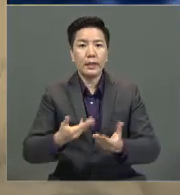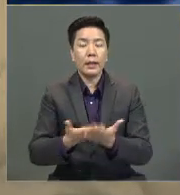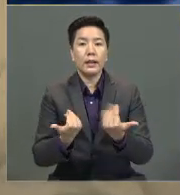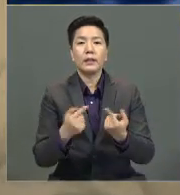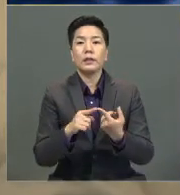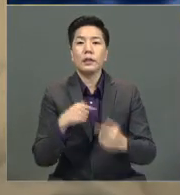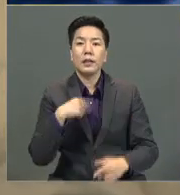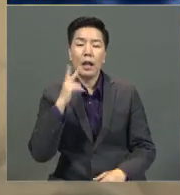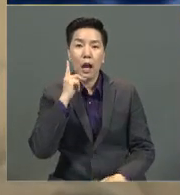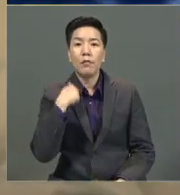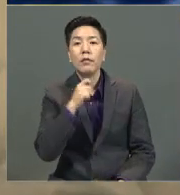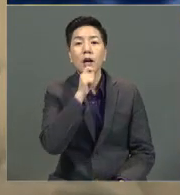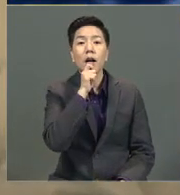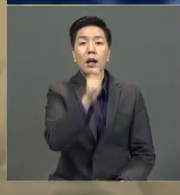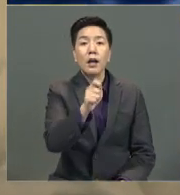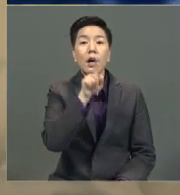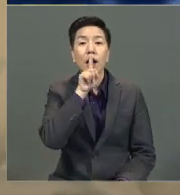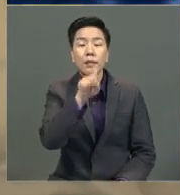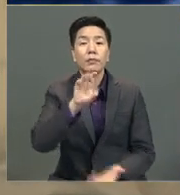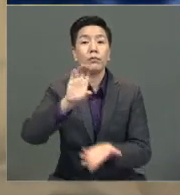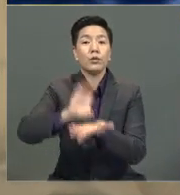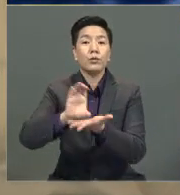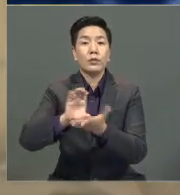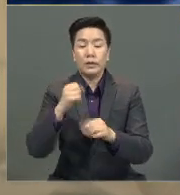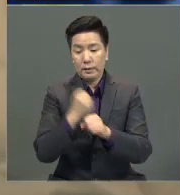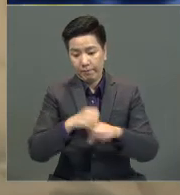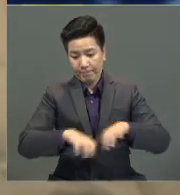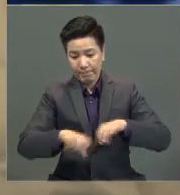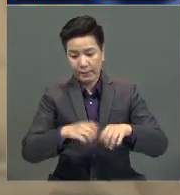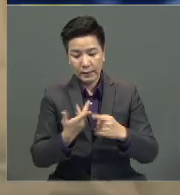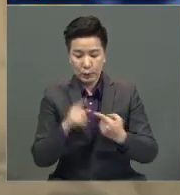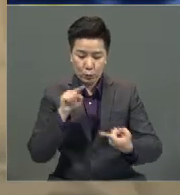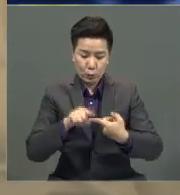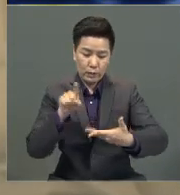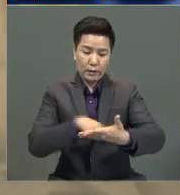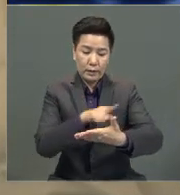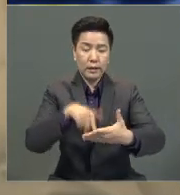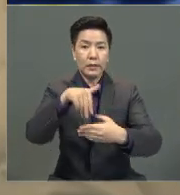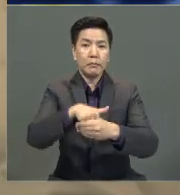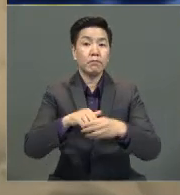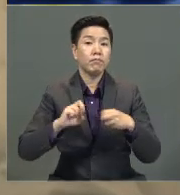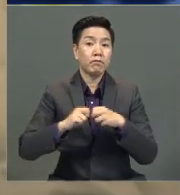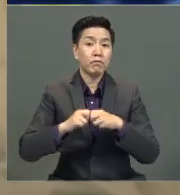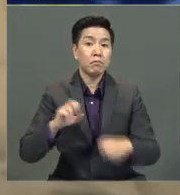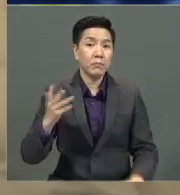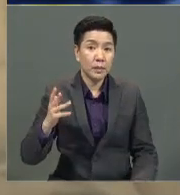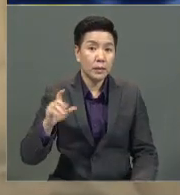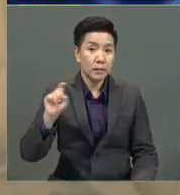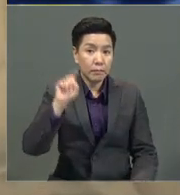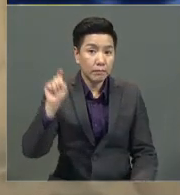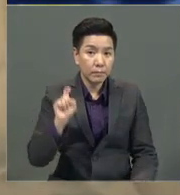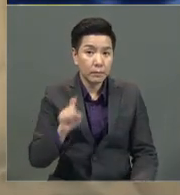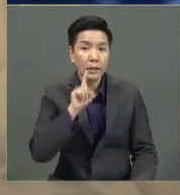จากนั้นผู้สื่อข่าวก็ได้ถามต่อนะครับว่าในส่วนของงบประมาณที่จะดำเนินการใช้ในการเลือกตั้งนั้นไม่มีปัญหาใช่หรือไม่เ